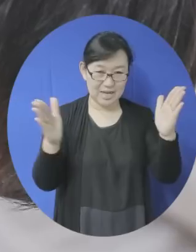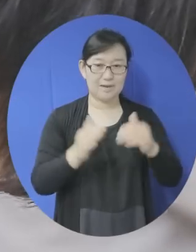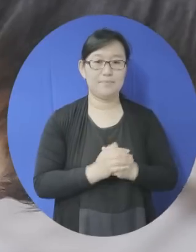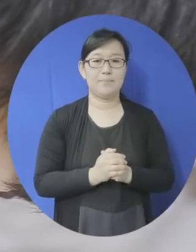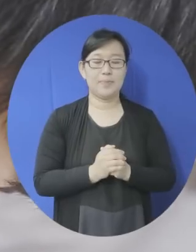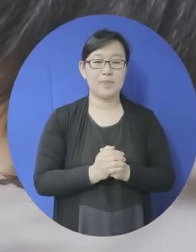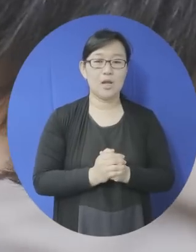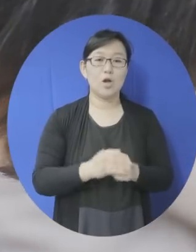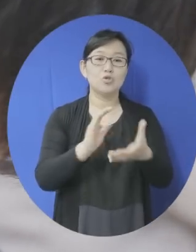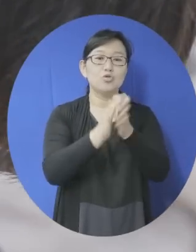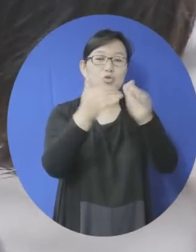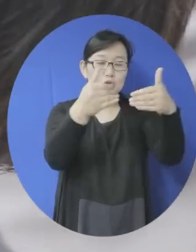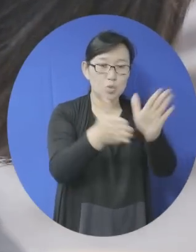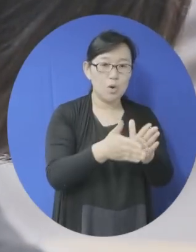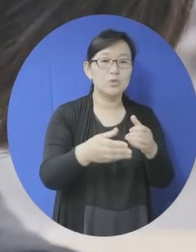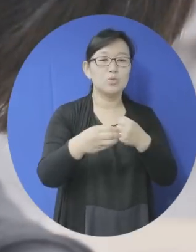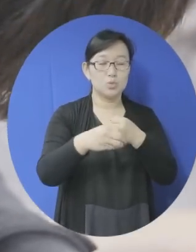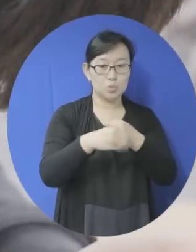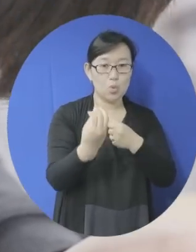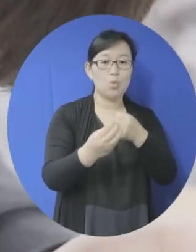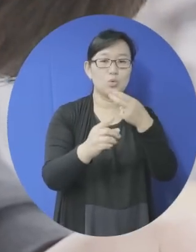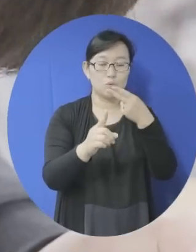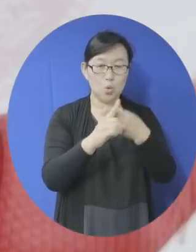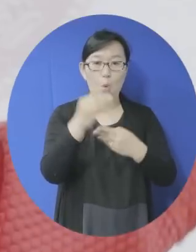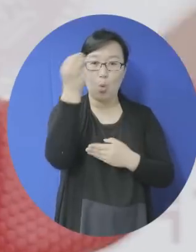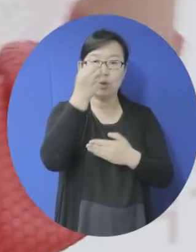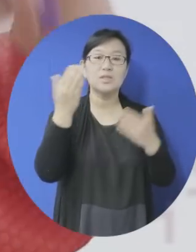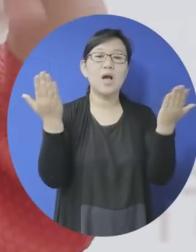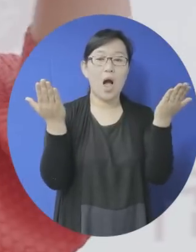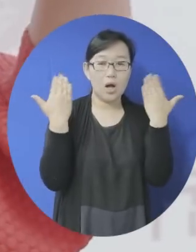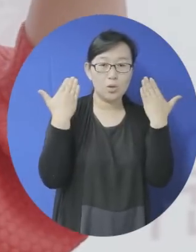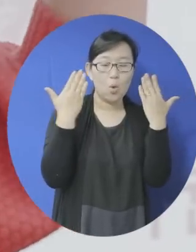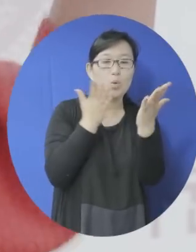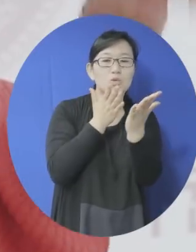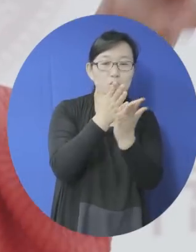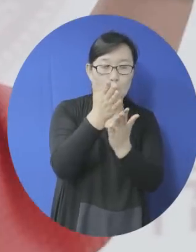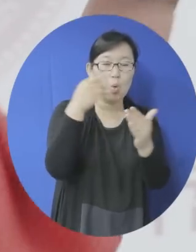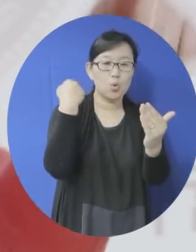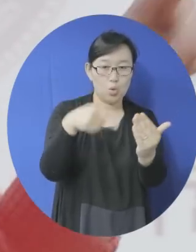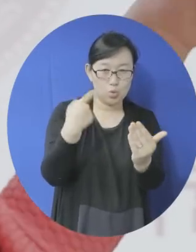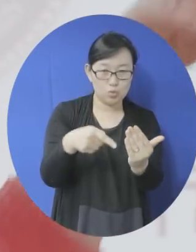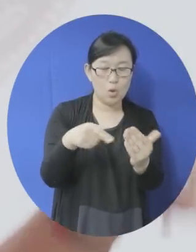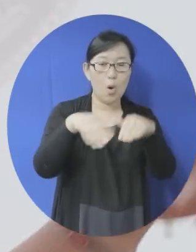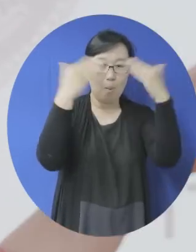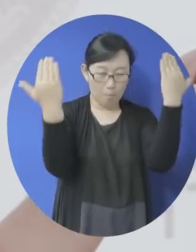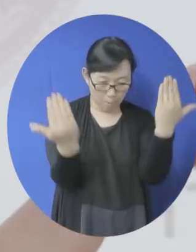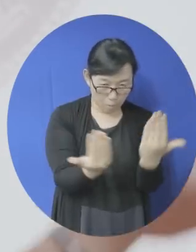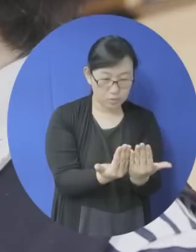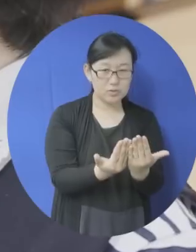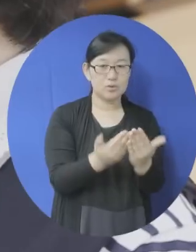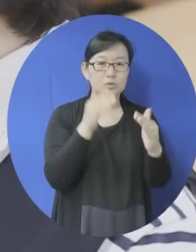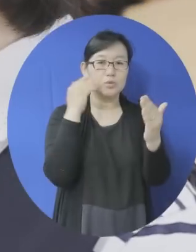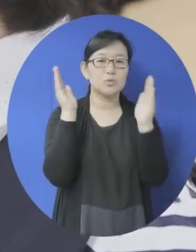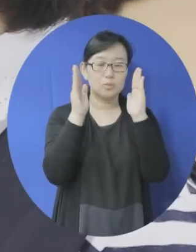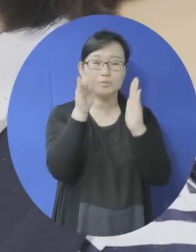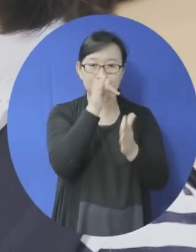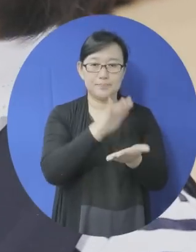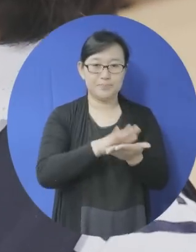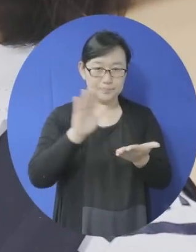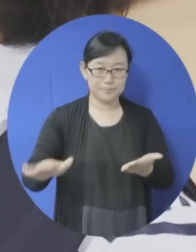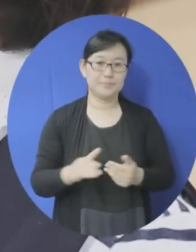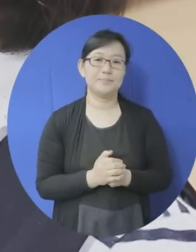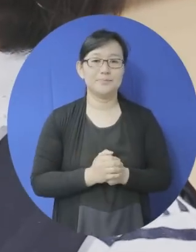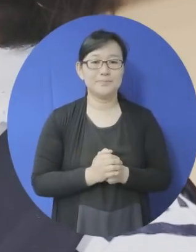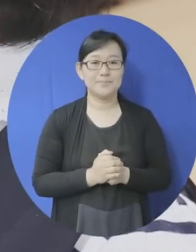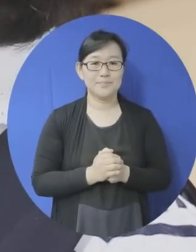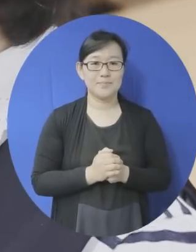개교했습니다. 유치원 영화반을 포함해 유, 초, 중, 고, 전공과 교육 전 과정의 수업이 이루어지고 있는